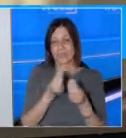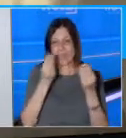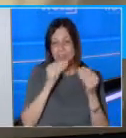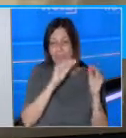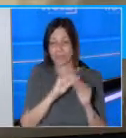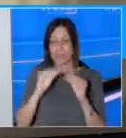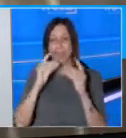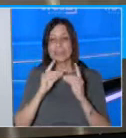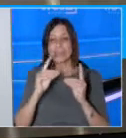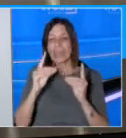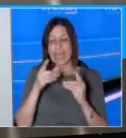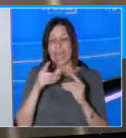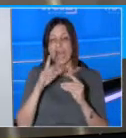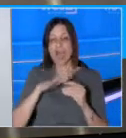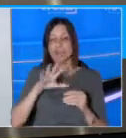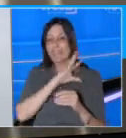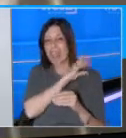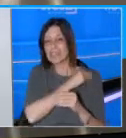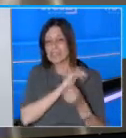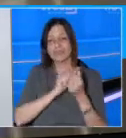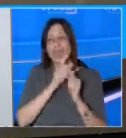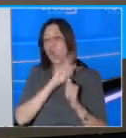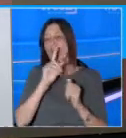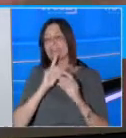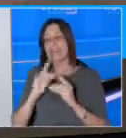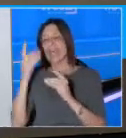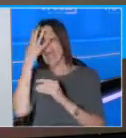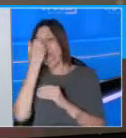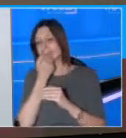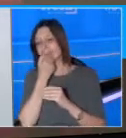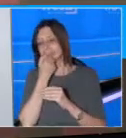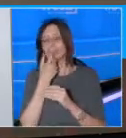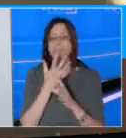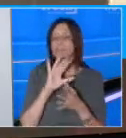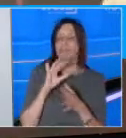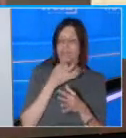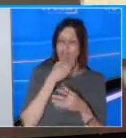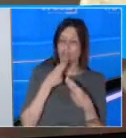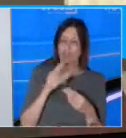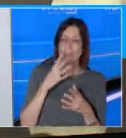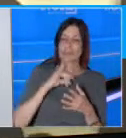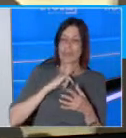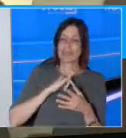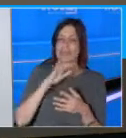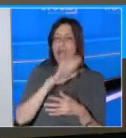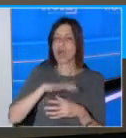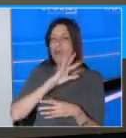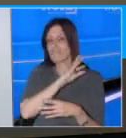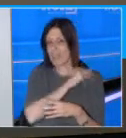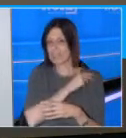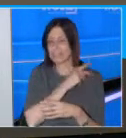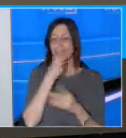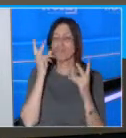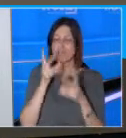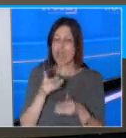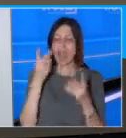חמאס? מה שמעניין את הרשות הפלסטינית, ואת זה אפשר להבין לא רק מהשבועות